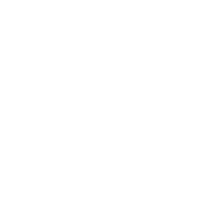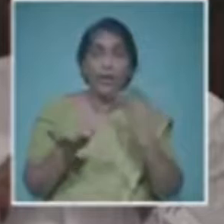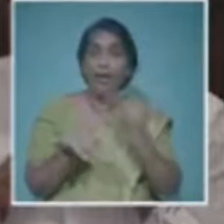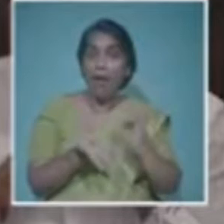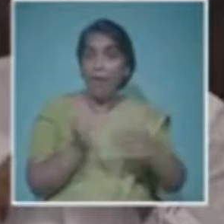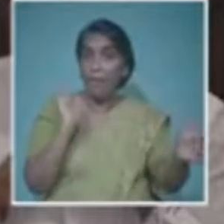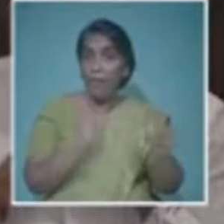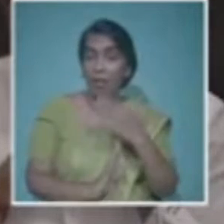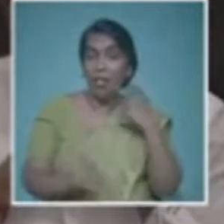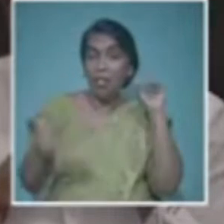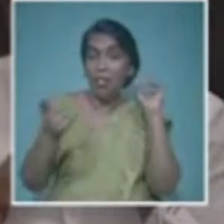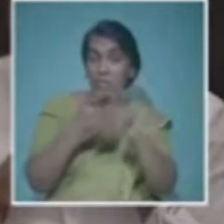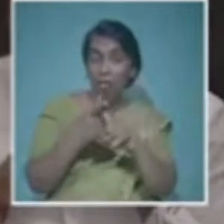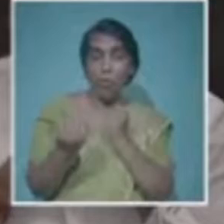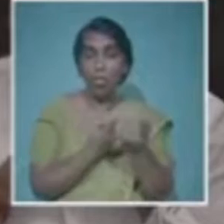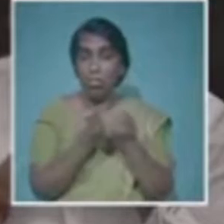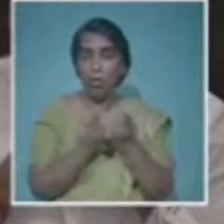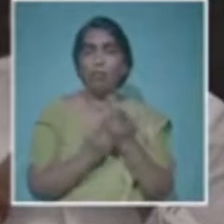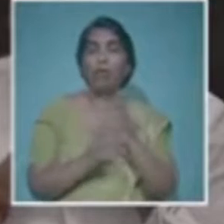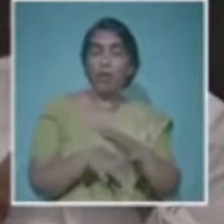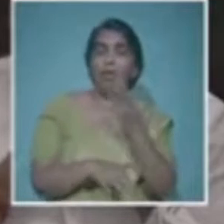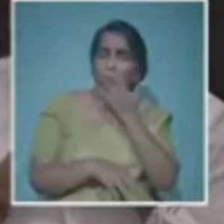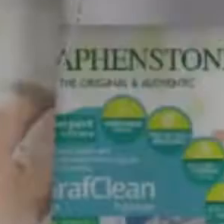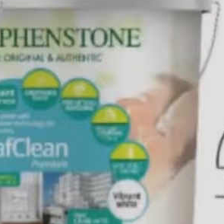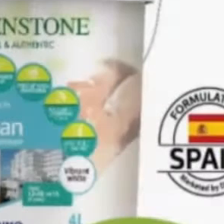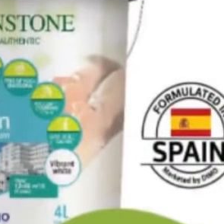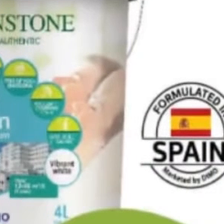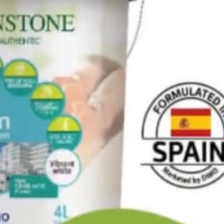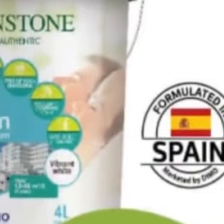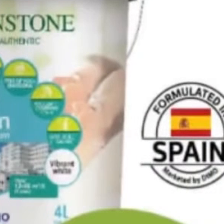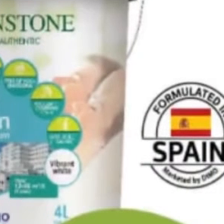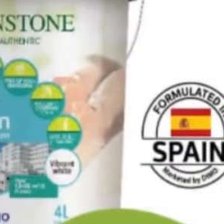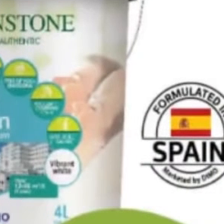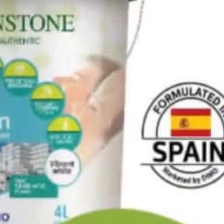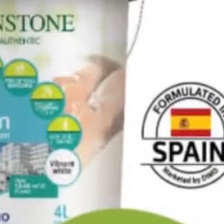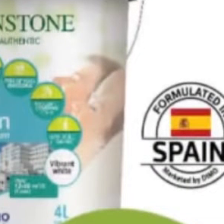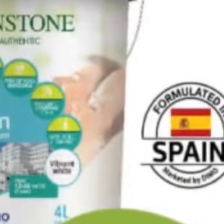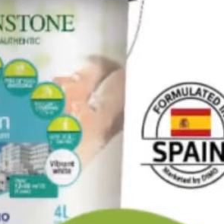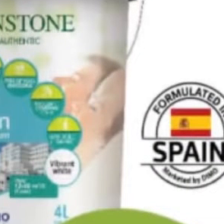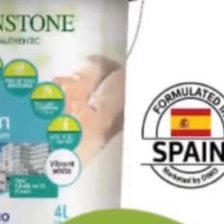ඕන තරඟයට මූණ දෙන්න ඕන අපේ ළමයිව. ඒ ළමයිව ඇතුළට අරගෙන